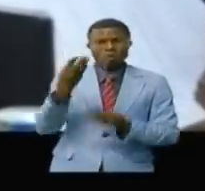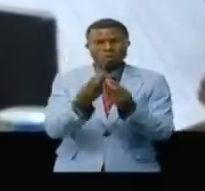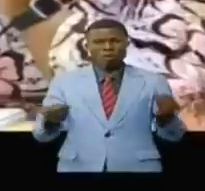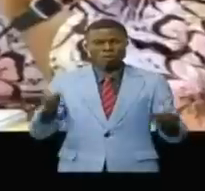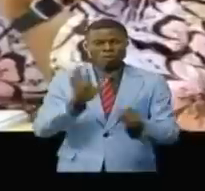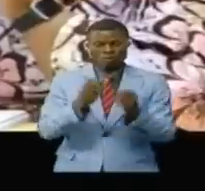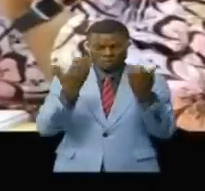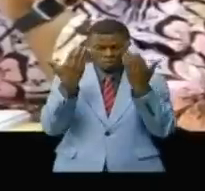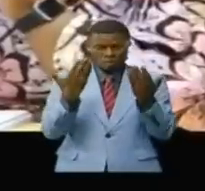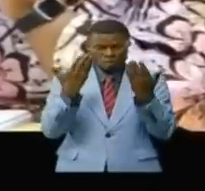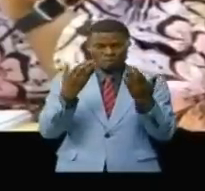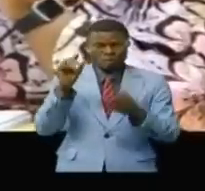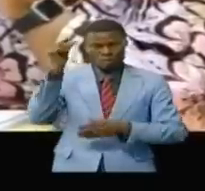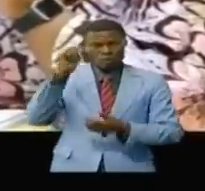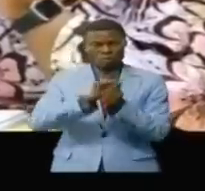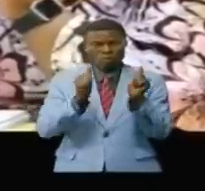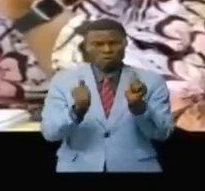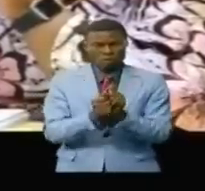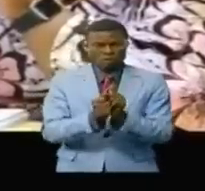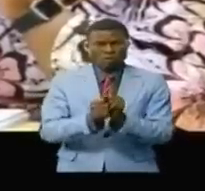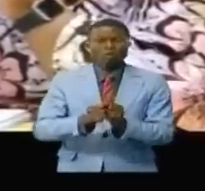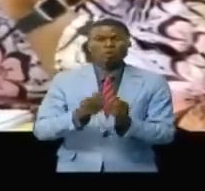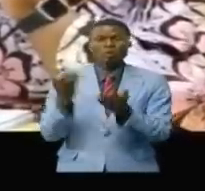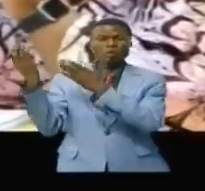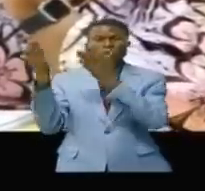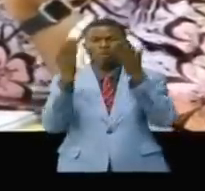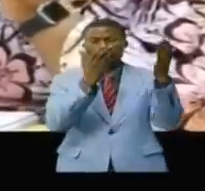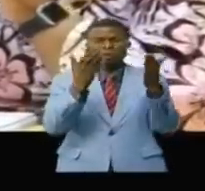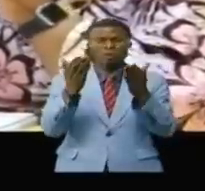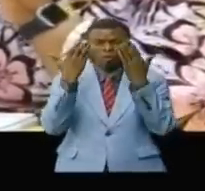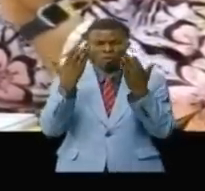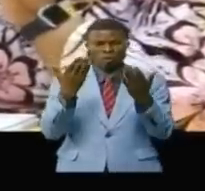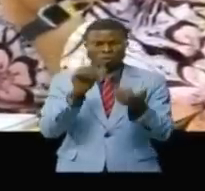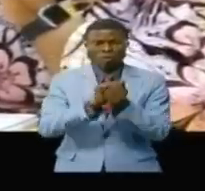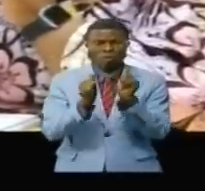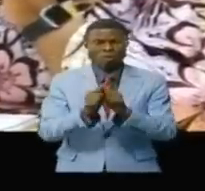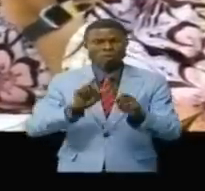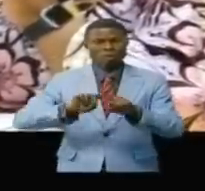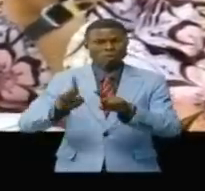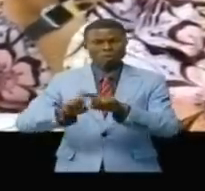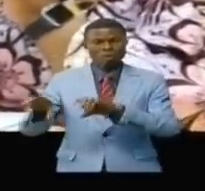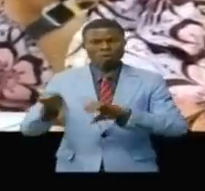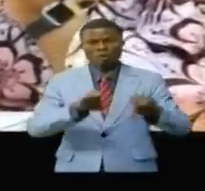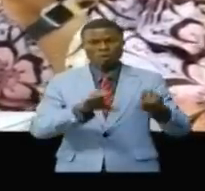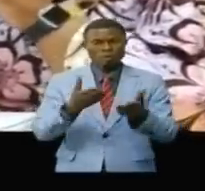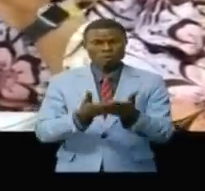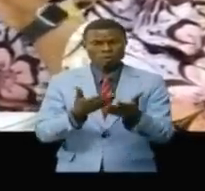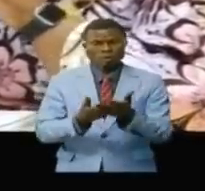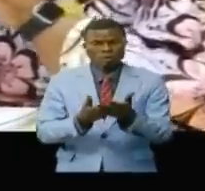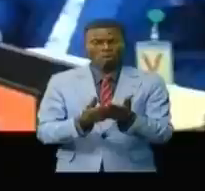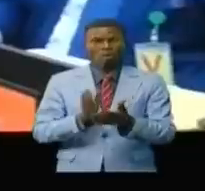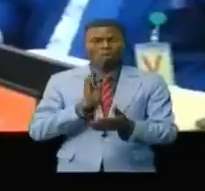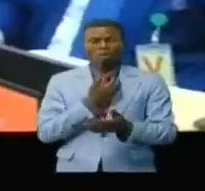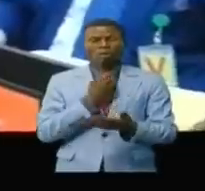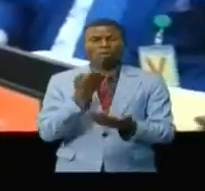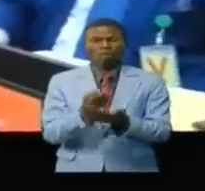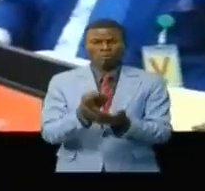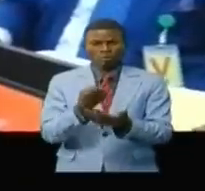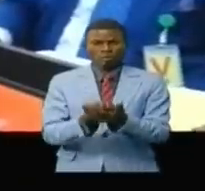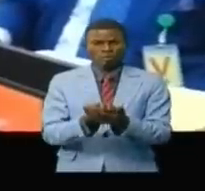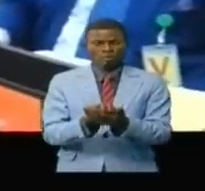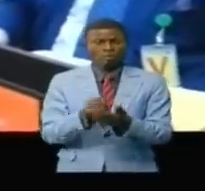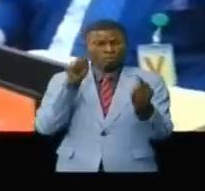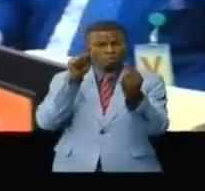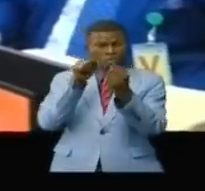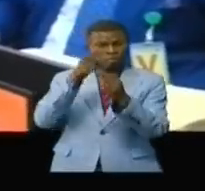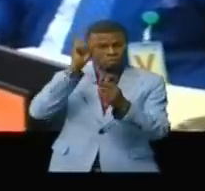nombreuses études menées dans le plan directeur de transport et l'étude sur la diversification de notre économie.